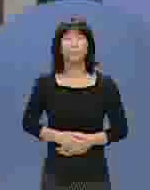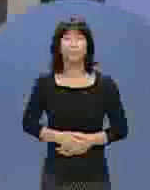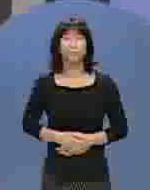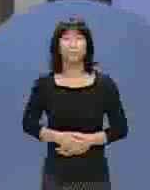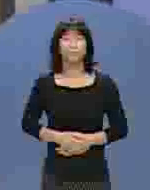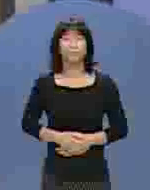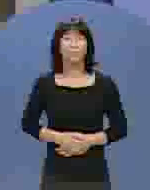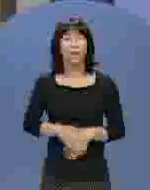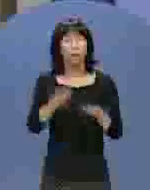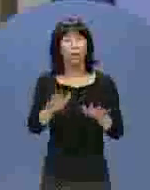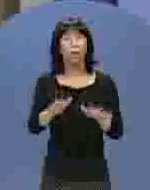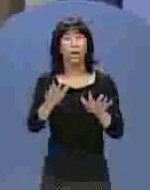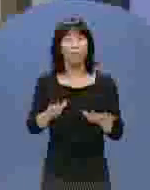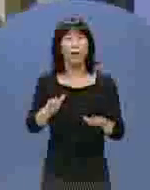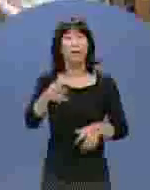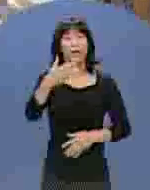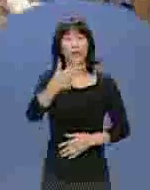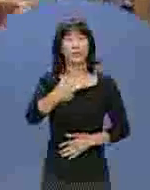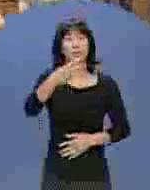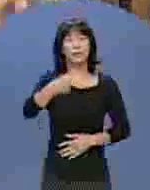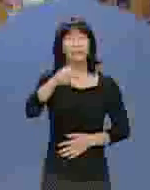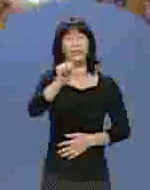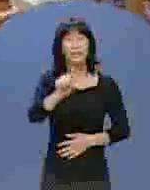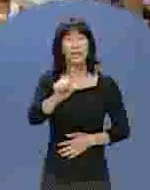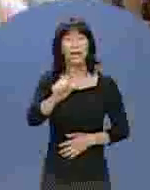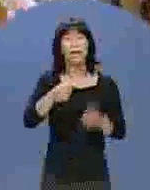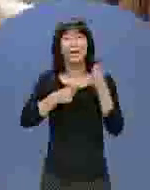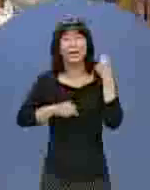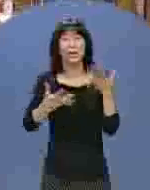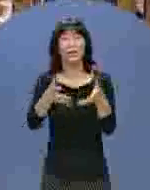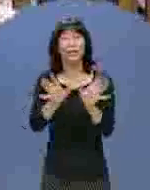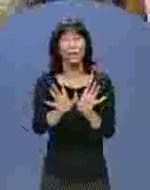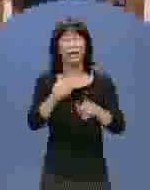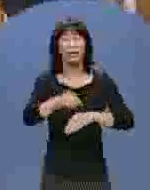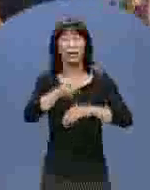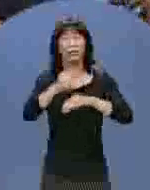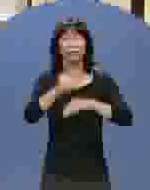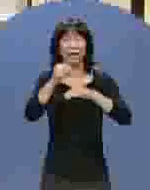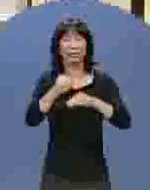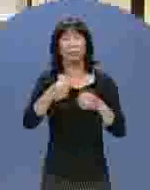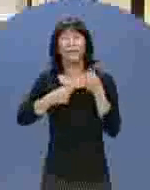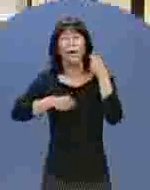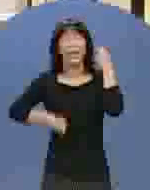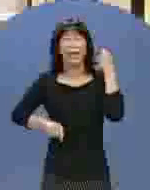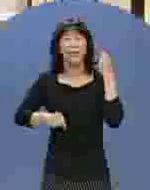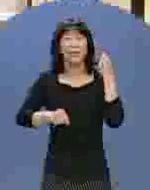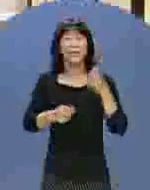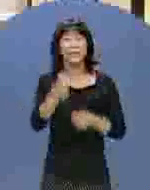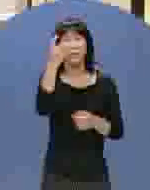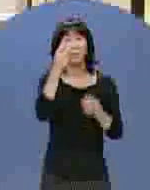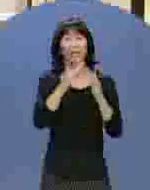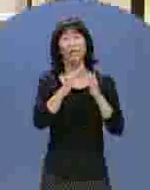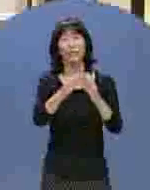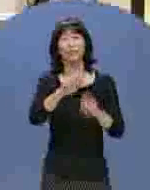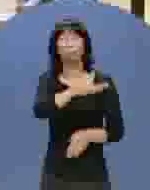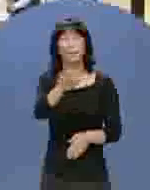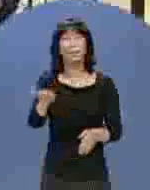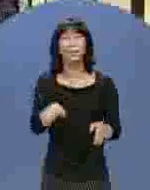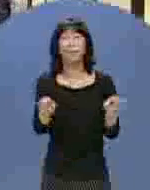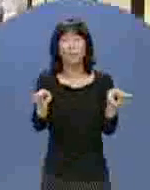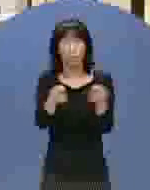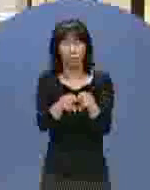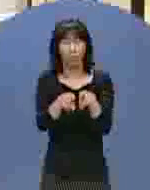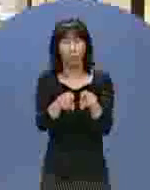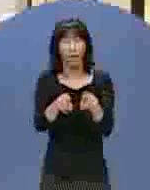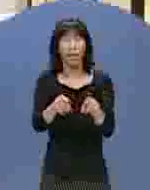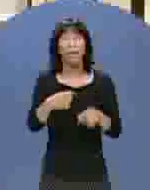今回の公演には生駒市シニア劇団楽楽演劇塾のメンバーも加わり、演出家熊